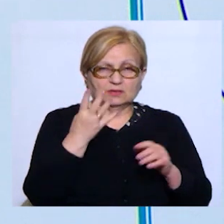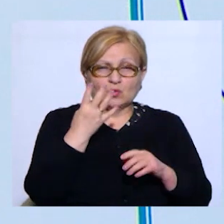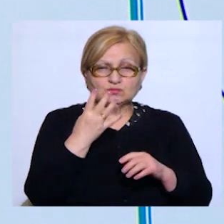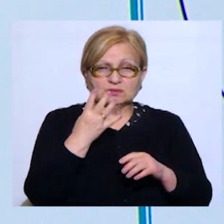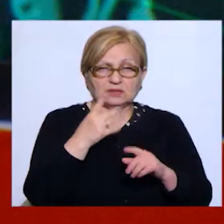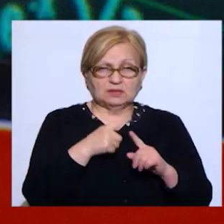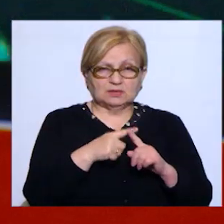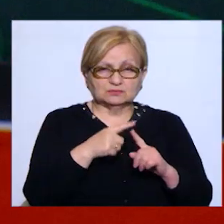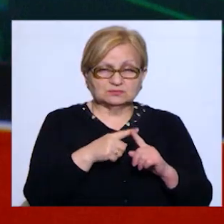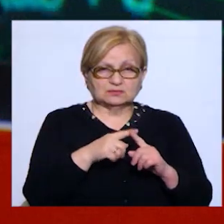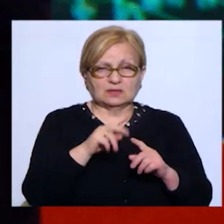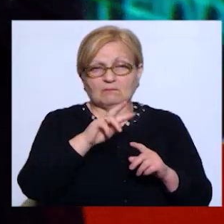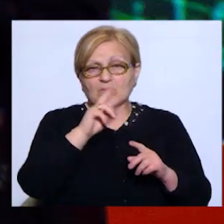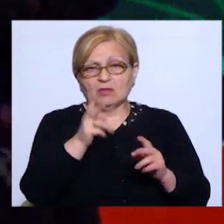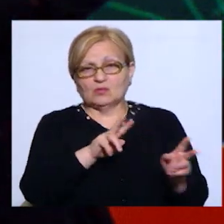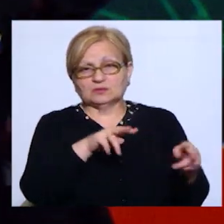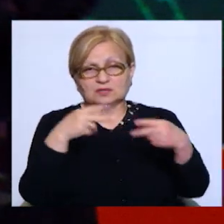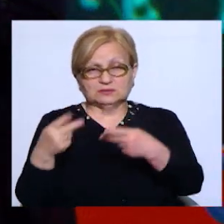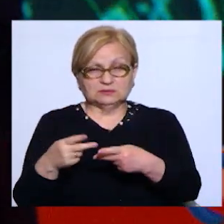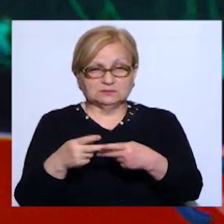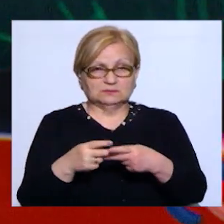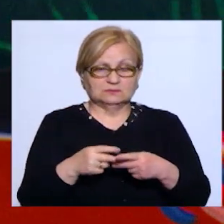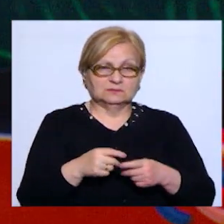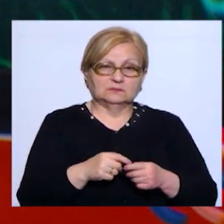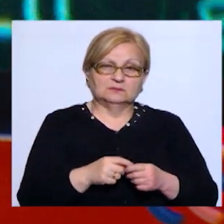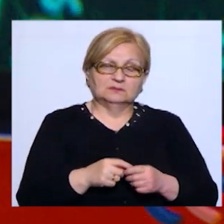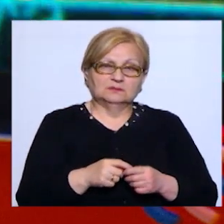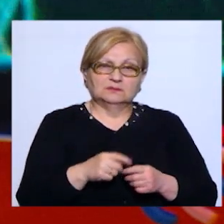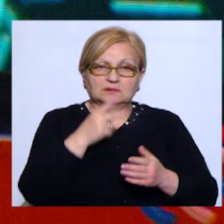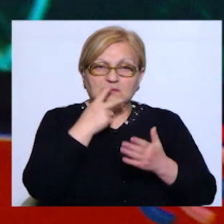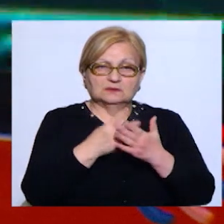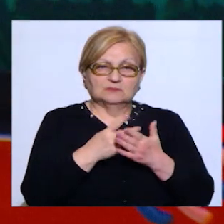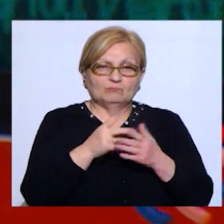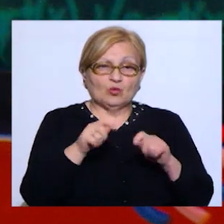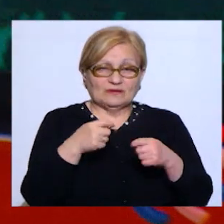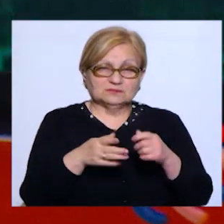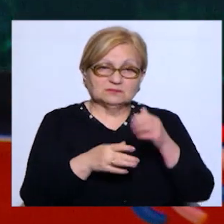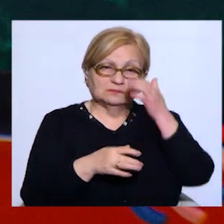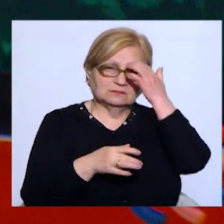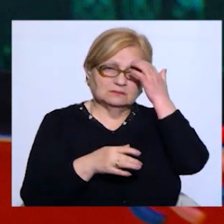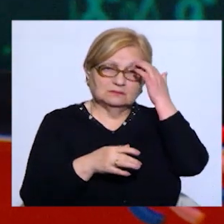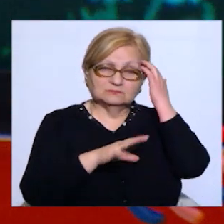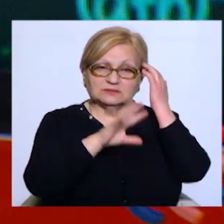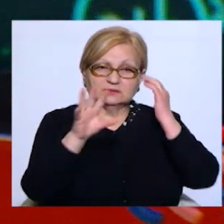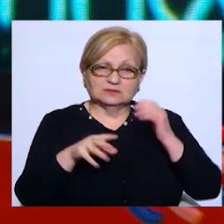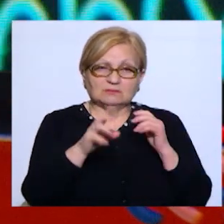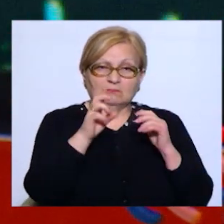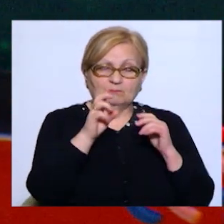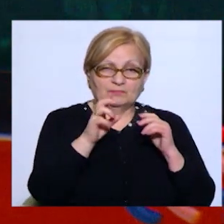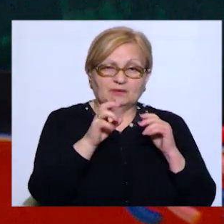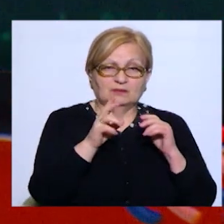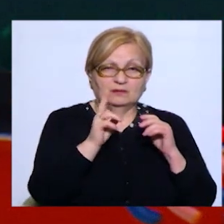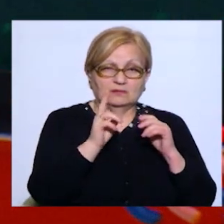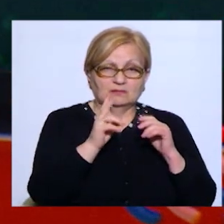4x. აი მოდით ახლა მეორე ნახაზე გადატანილია ეს მონაცემები. ესე იგი, მთლიანად BC, BK